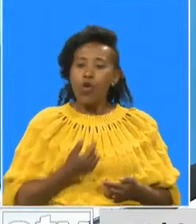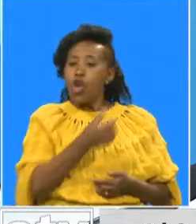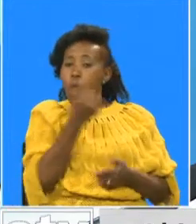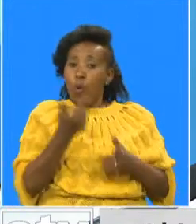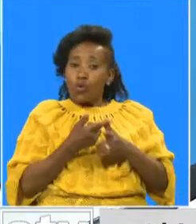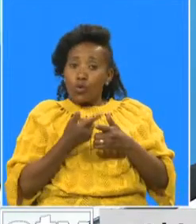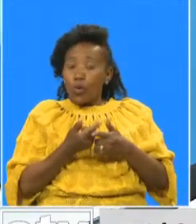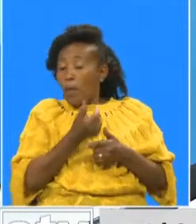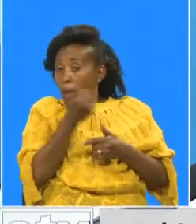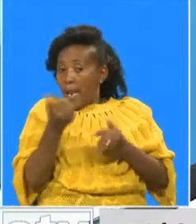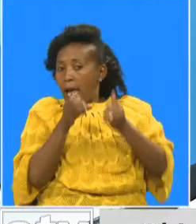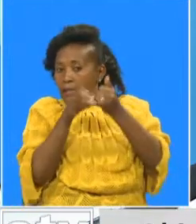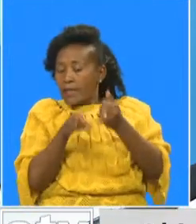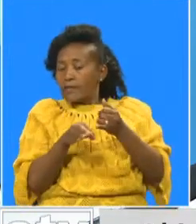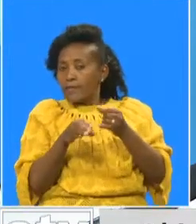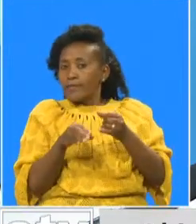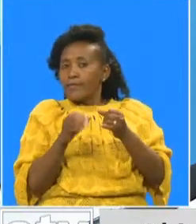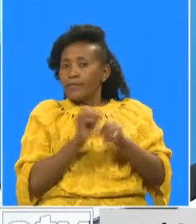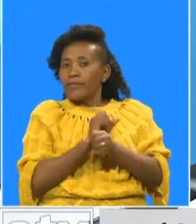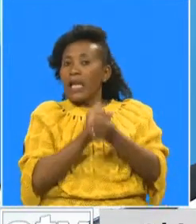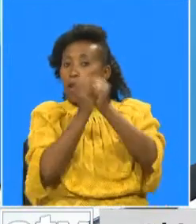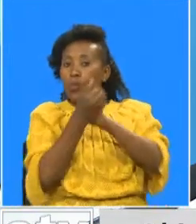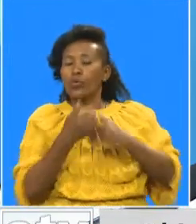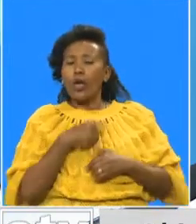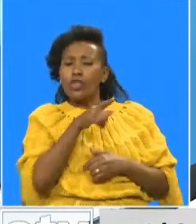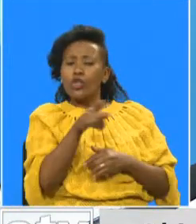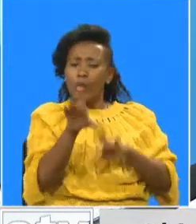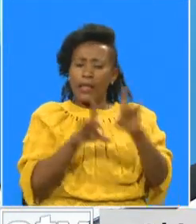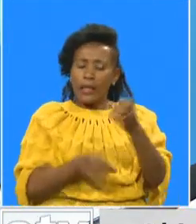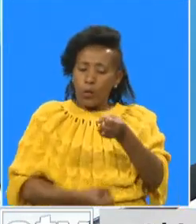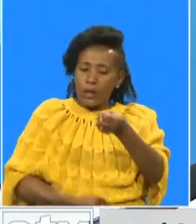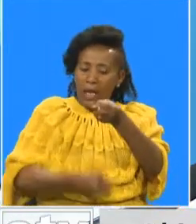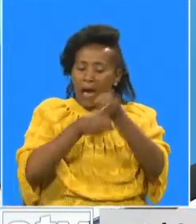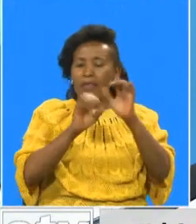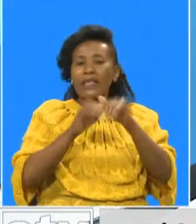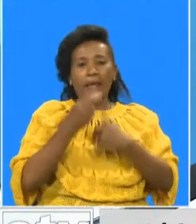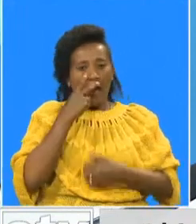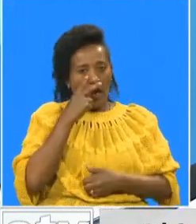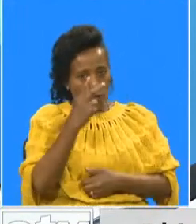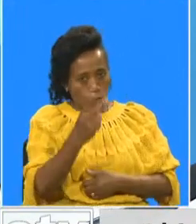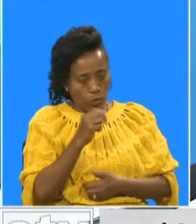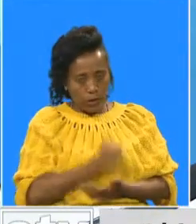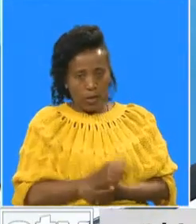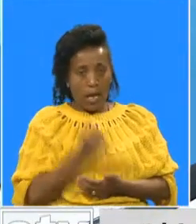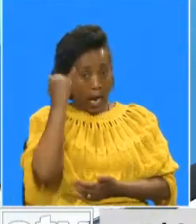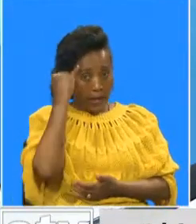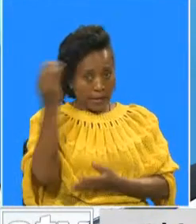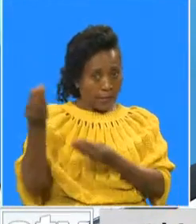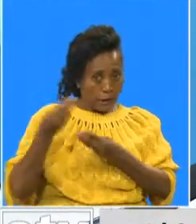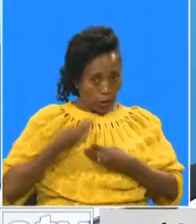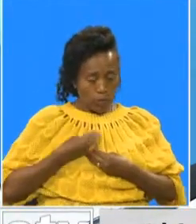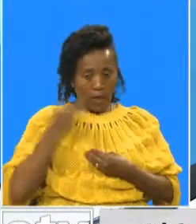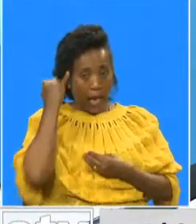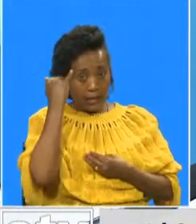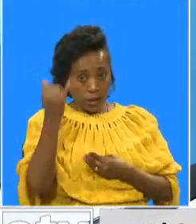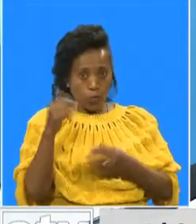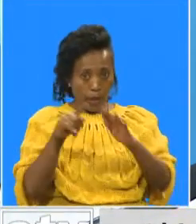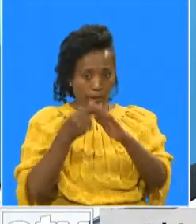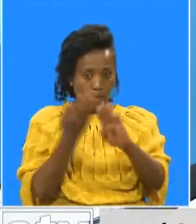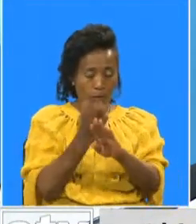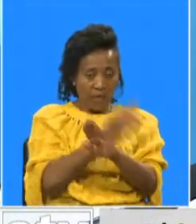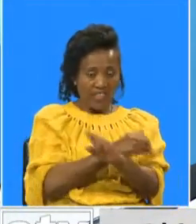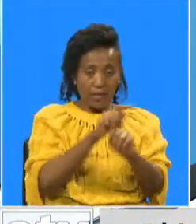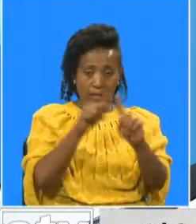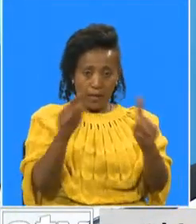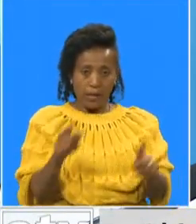ሌሎቹ ደግሞ ሌላ በሌላ ዘርፍ ላይ የተሰማሩ አሉ። እነሱ ላይ የተደረገውን ድጋፍ እንዴት አዩት የሚለውን ሀሳብ ይሰጡበታል። ሀሳቦትን ከመጀመሮት